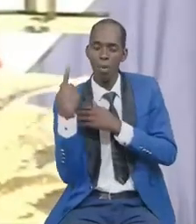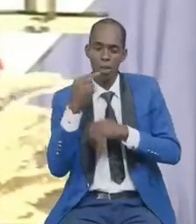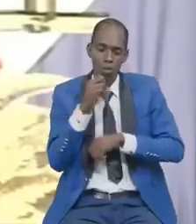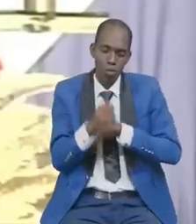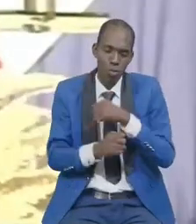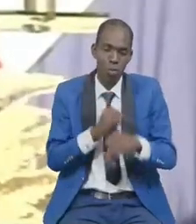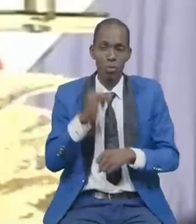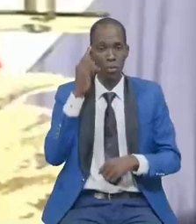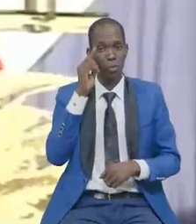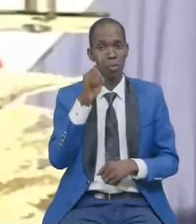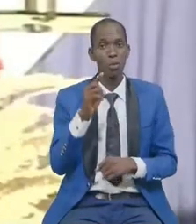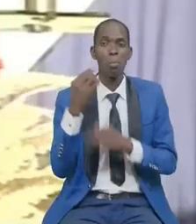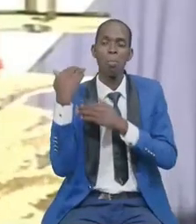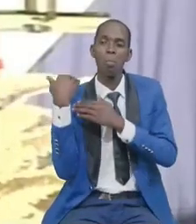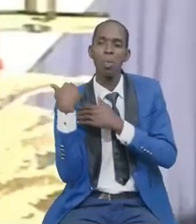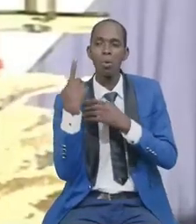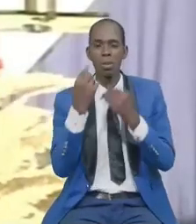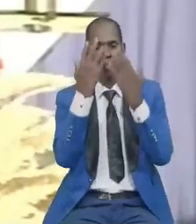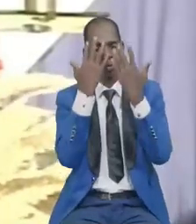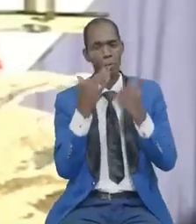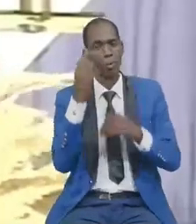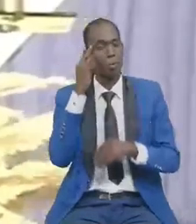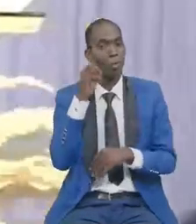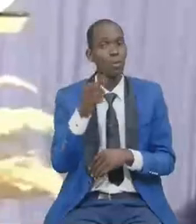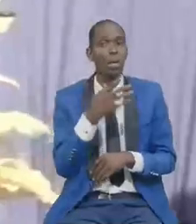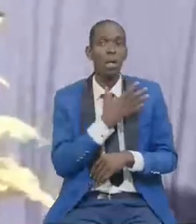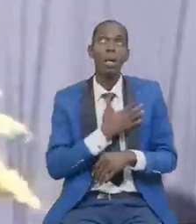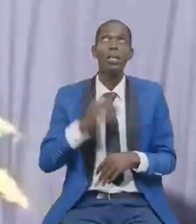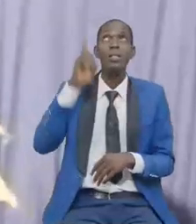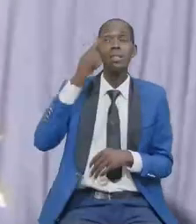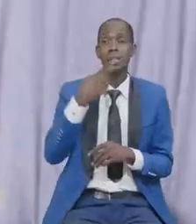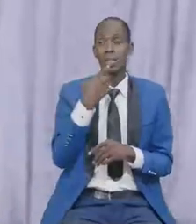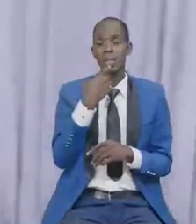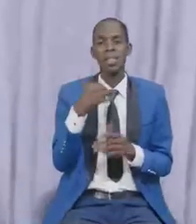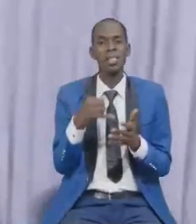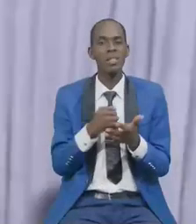a porté le chagrin pour toi. Et il dit, tout est accompli.